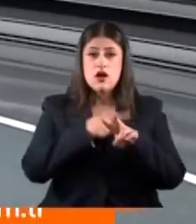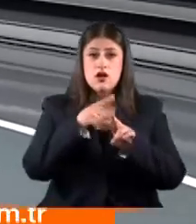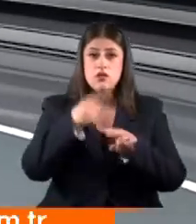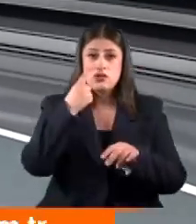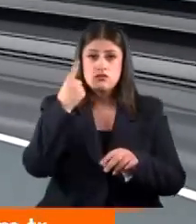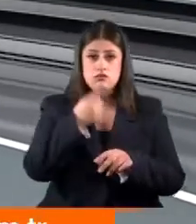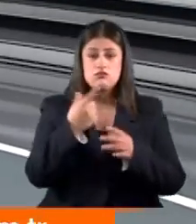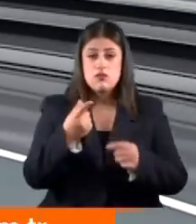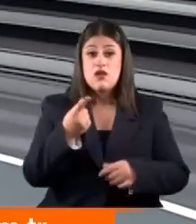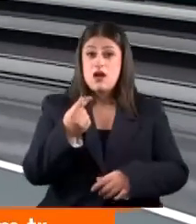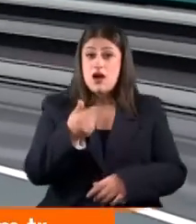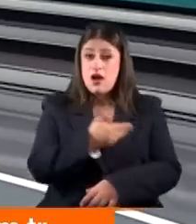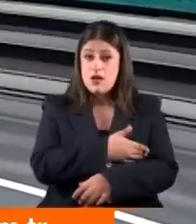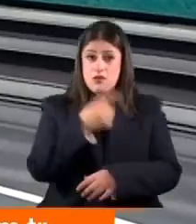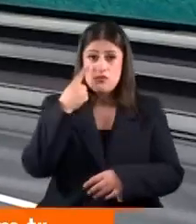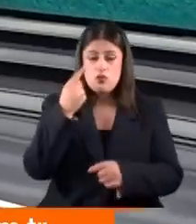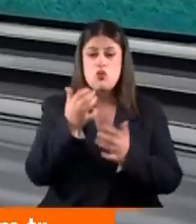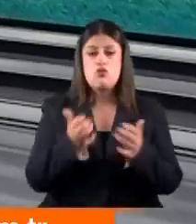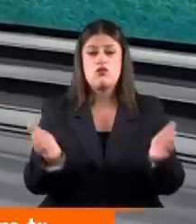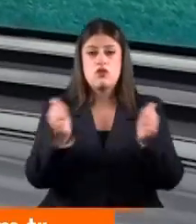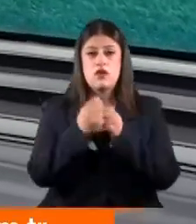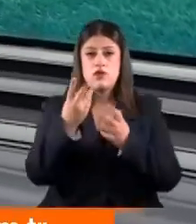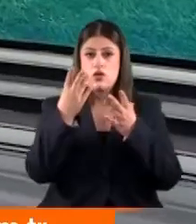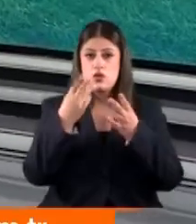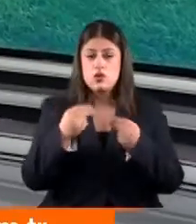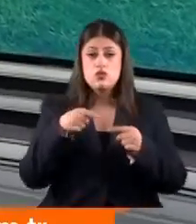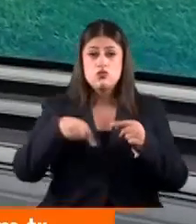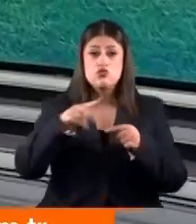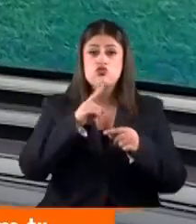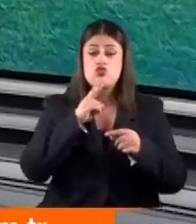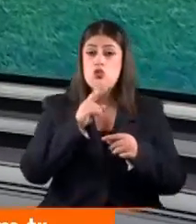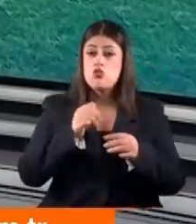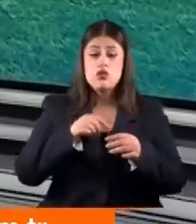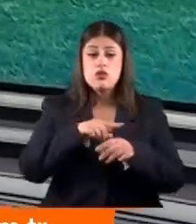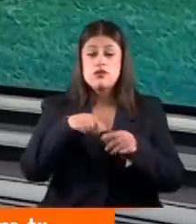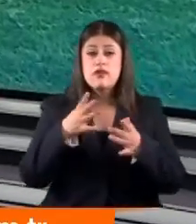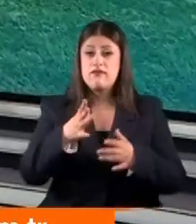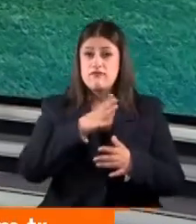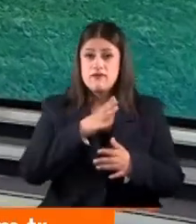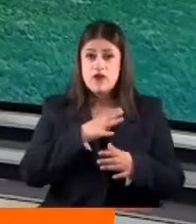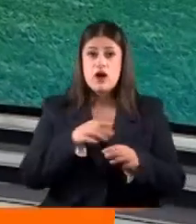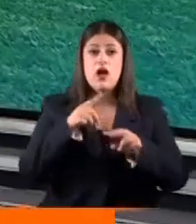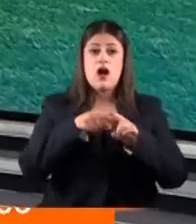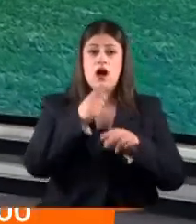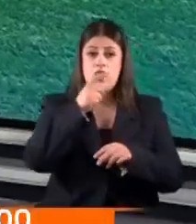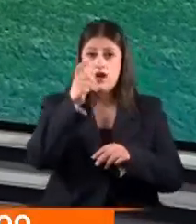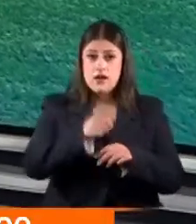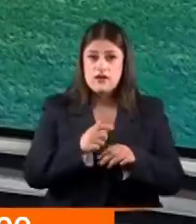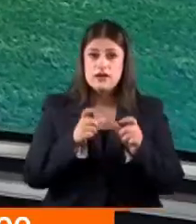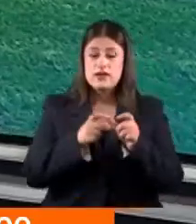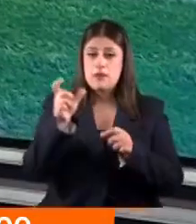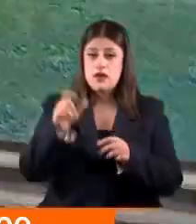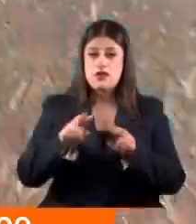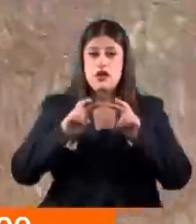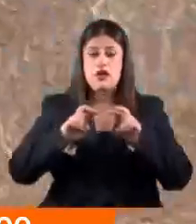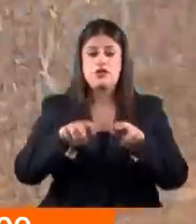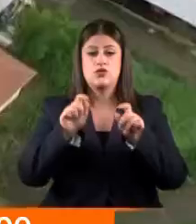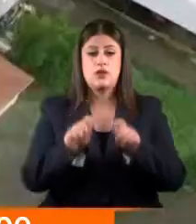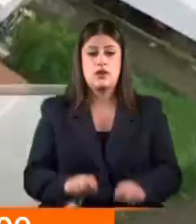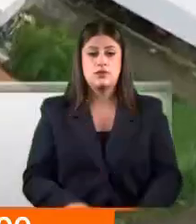da sabit kalmadı. İkiye katlandı. Piyasadaki son durumu Samet Özsaylan ve Arif Soner Kalkan araştırdı.